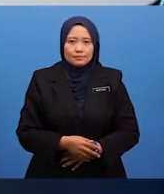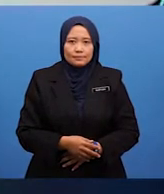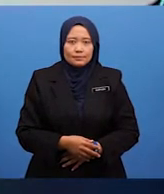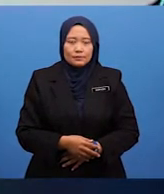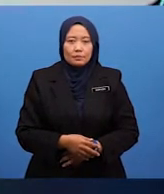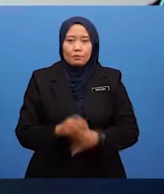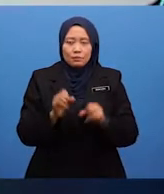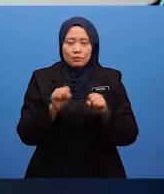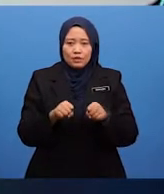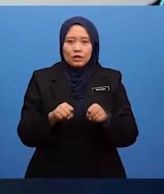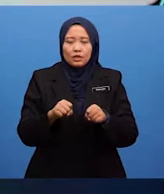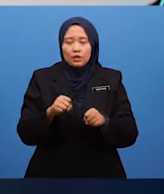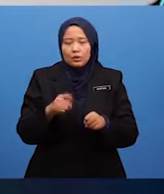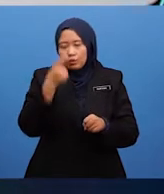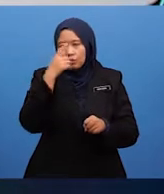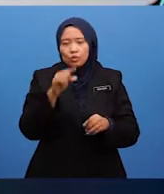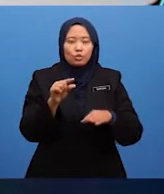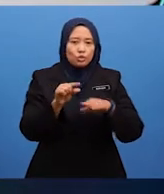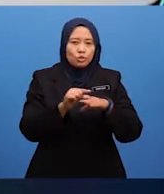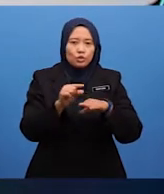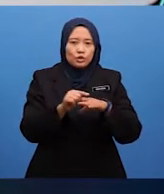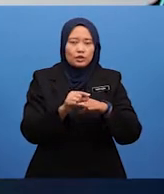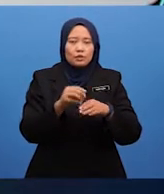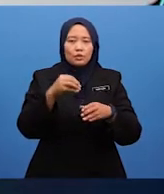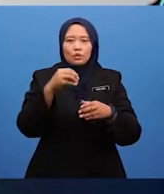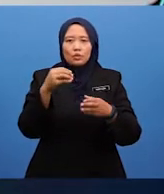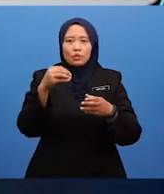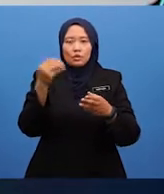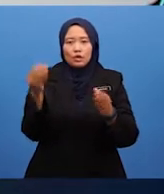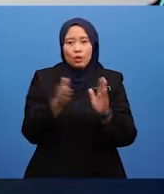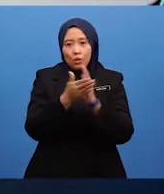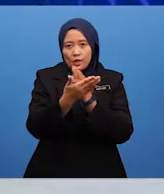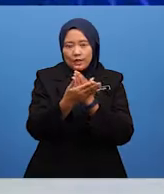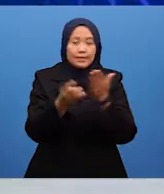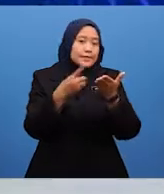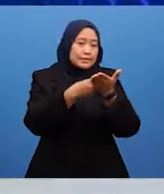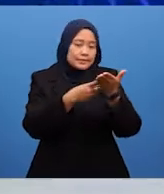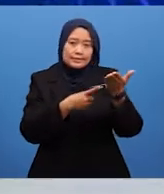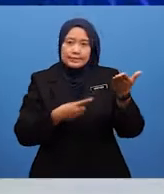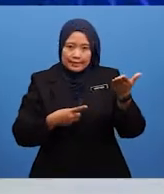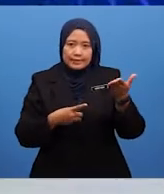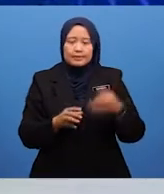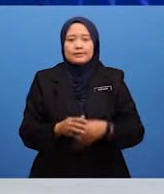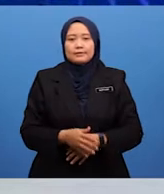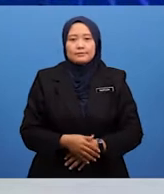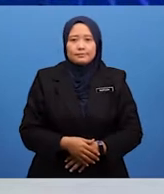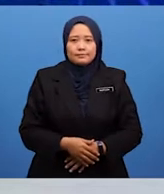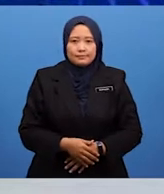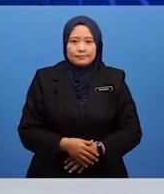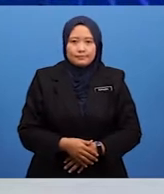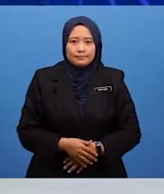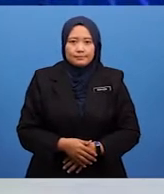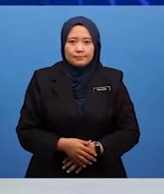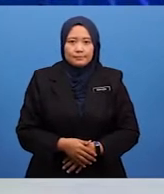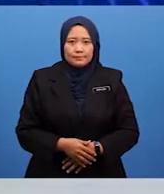designer abrik harus menggunakan latar aku pelukisan tackle secara berskala sedih Cina atau Plaza